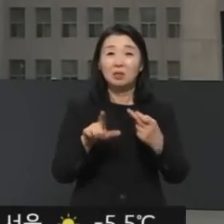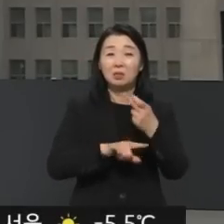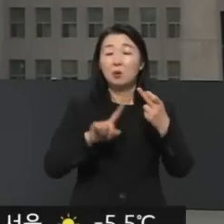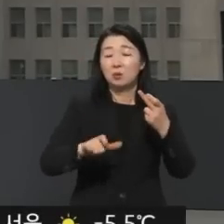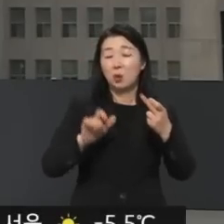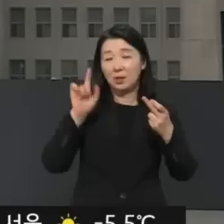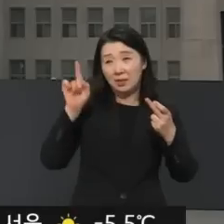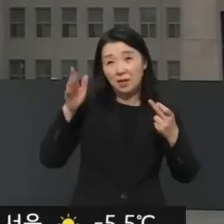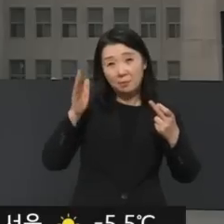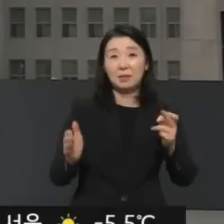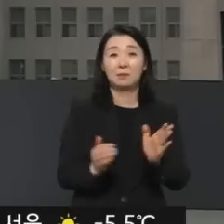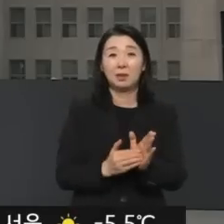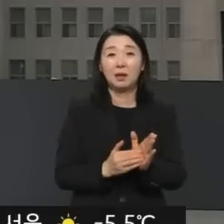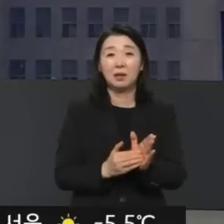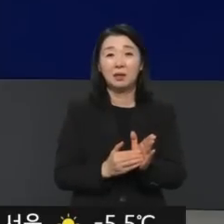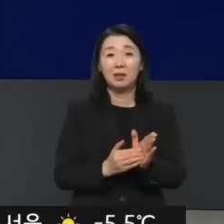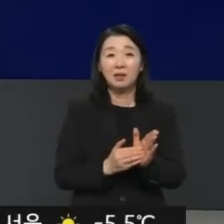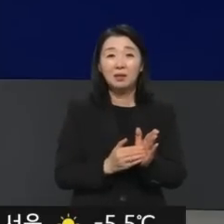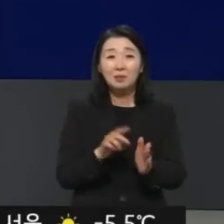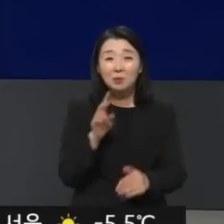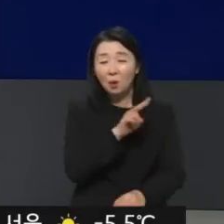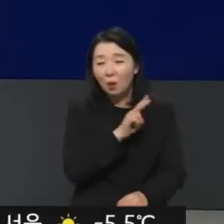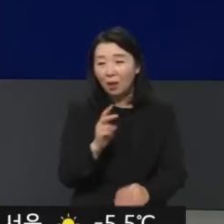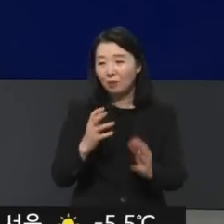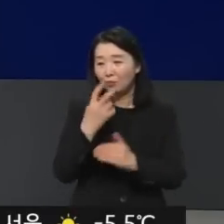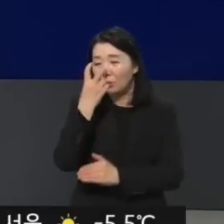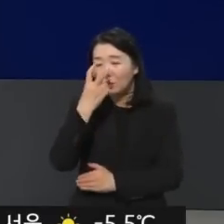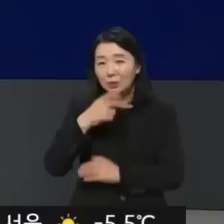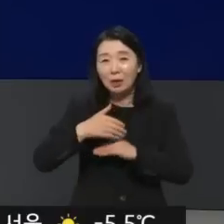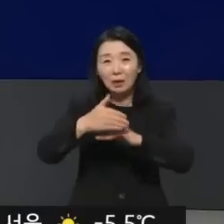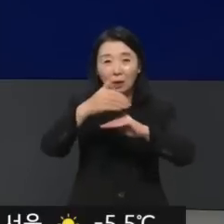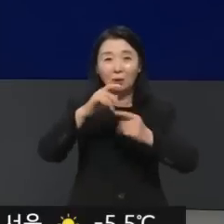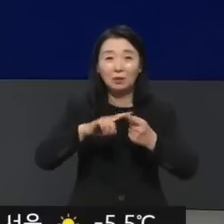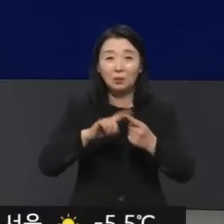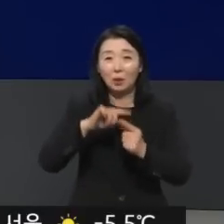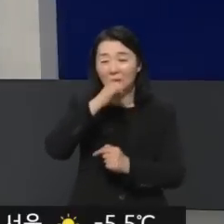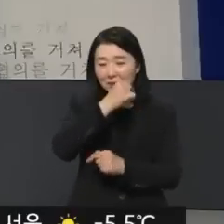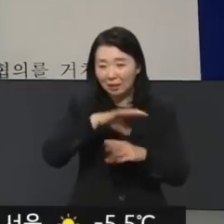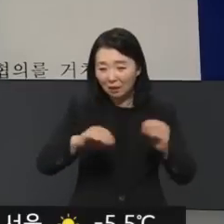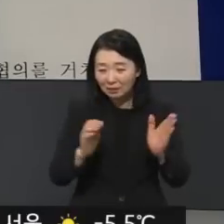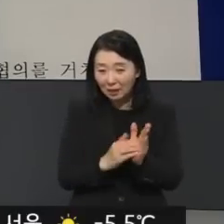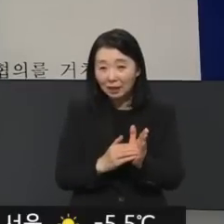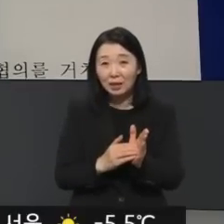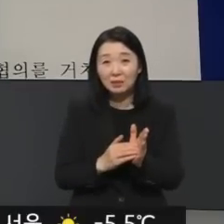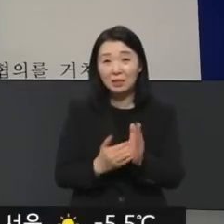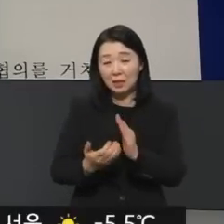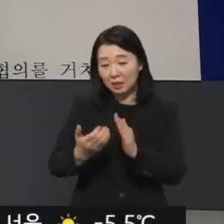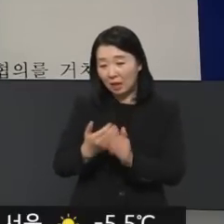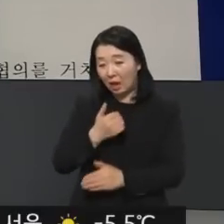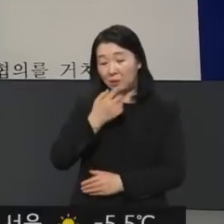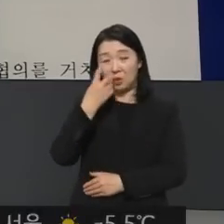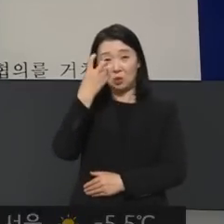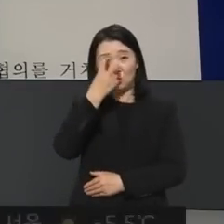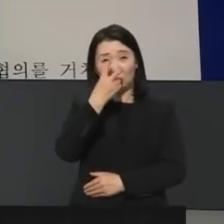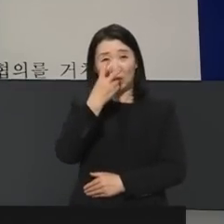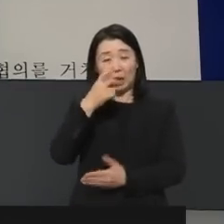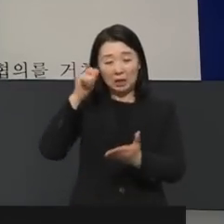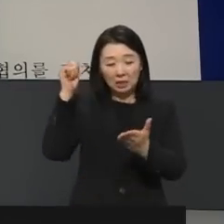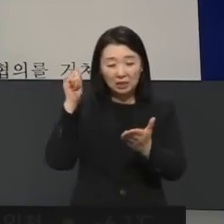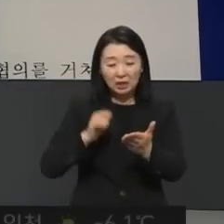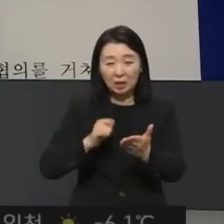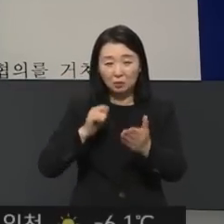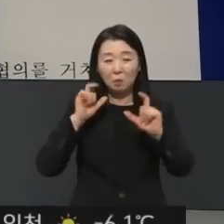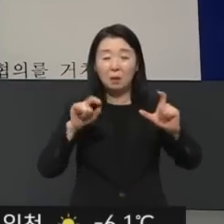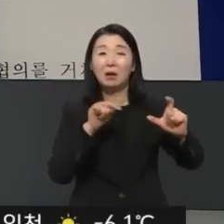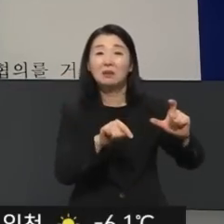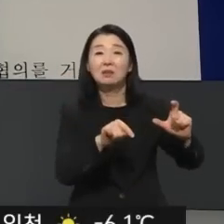시한이기 때문입니다. 이러한 조짐, 여야가 국정조사 계획서에 예산안 처리 때까지는 예비조사 기간으로 못 박을 때부터